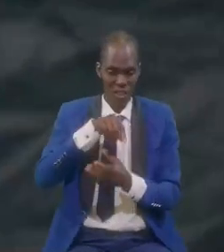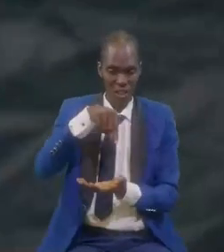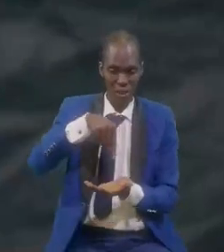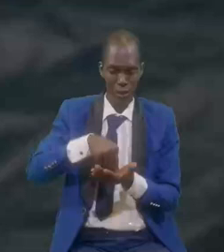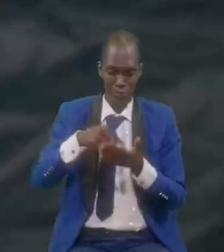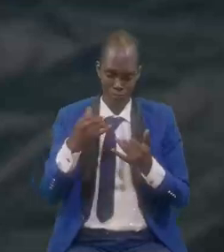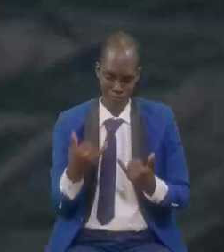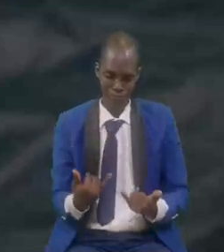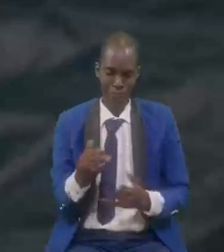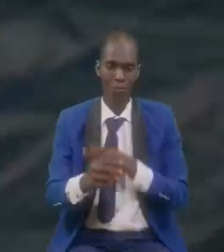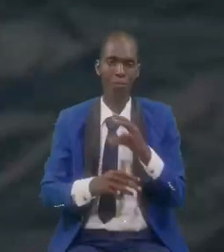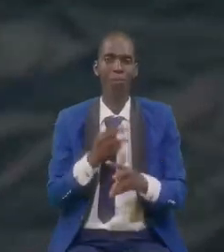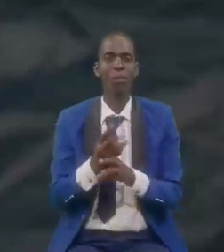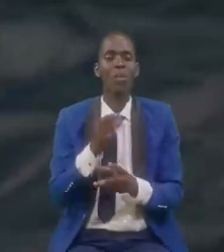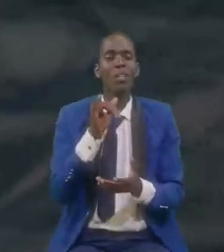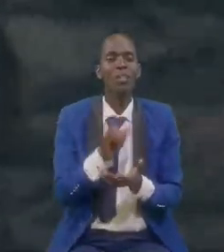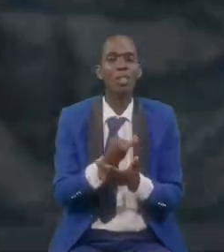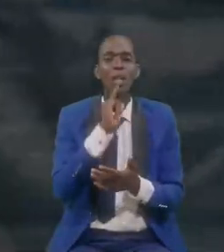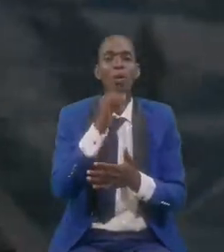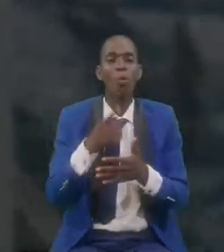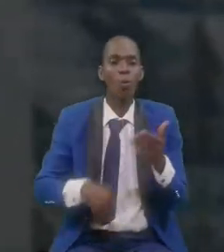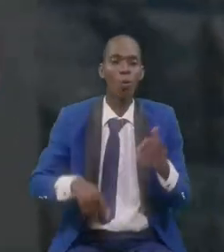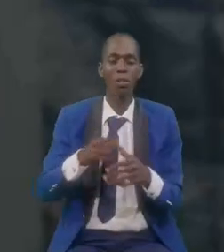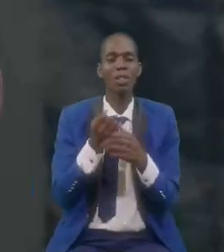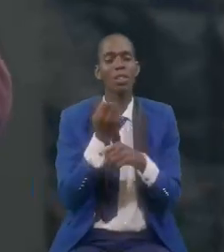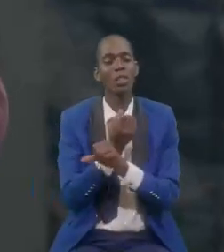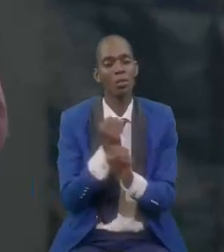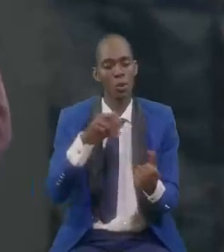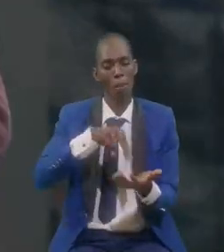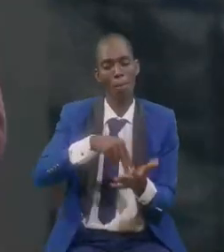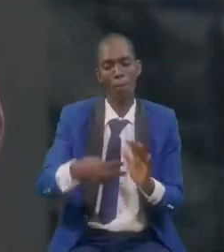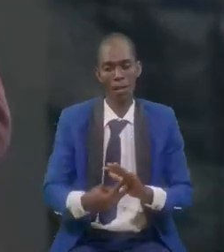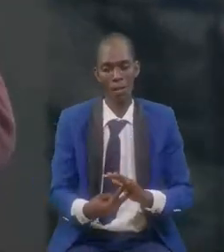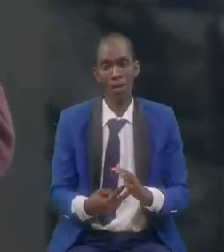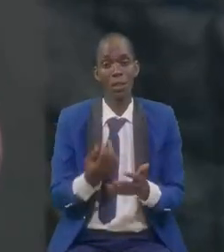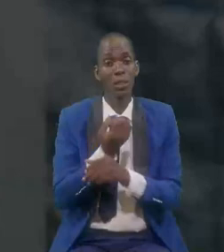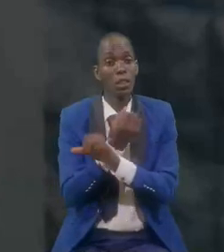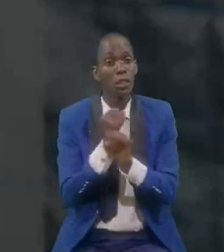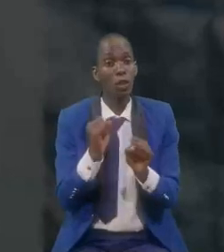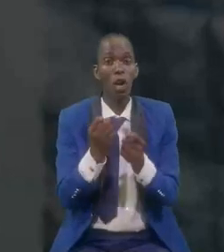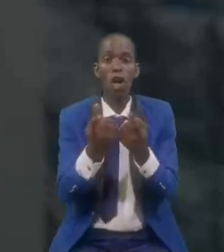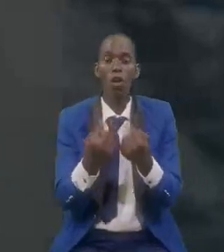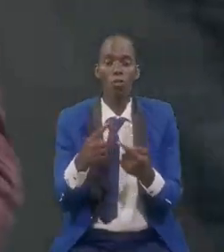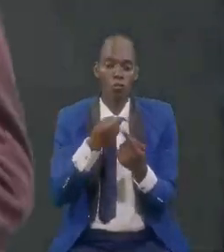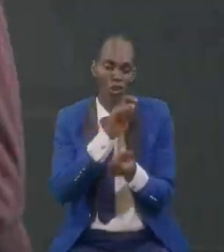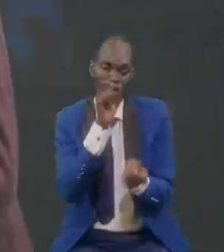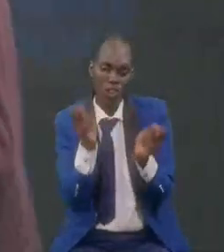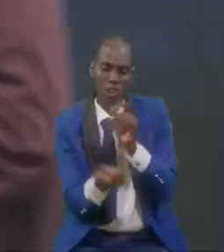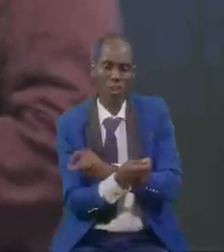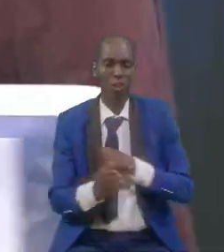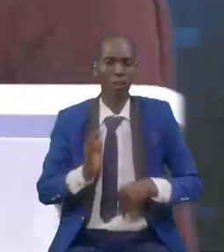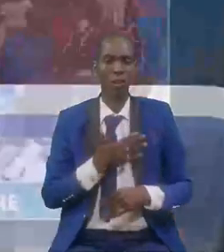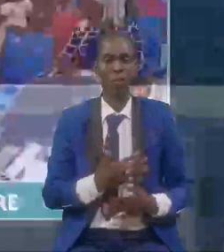siècle présent. C'est ce que le salut veut dire. Le salut vient changer notre vie.